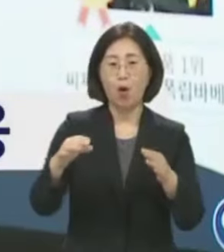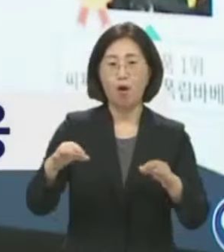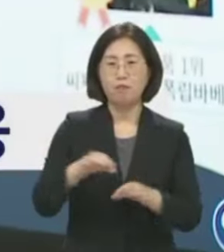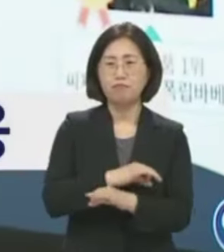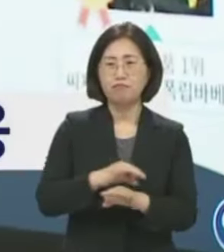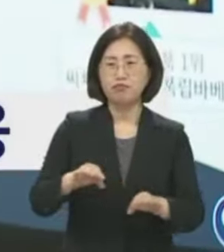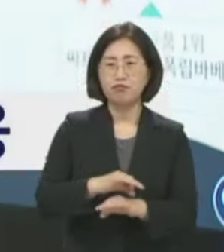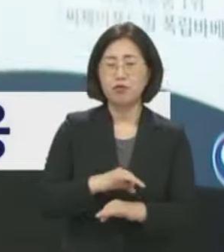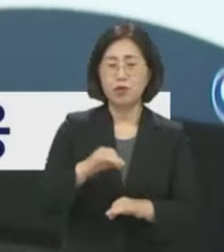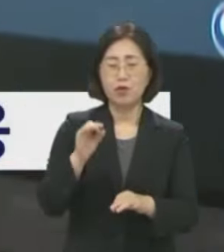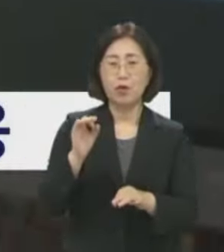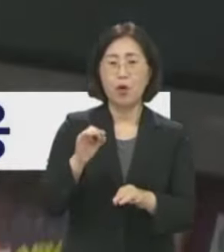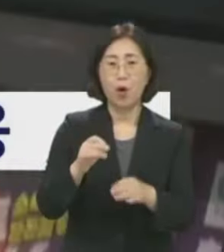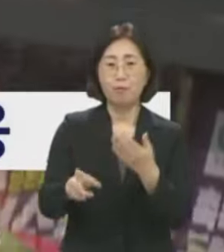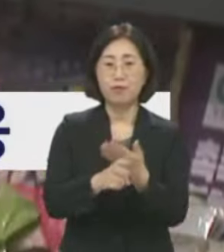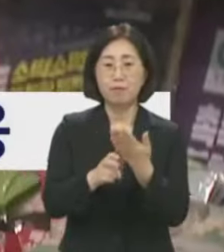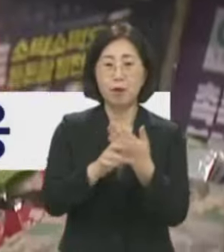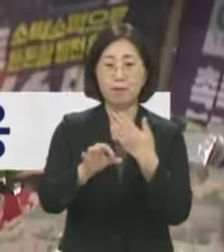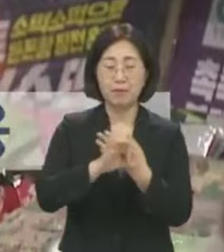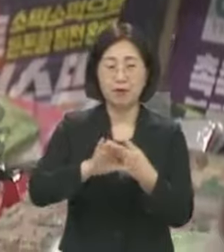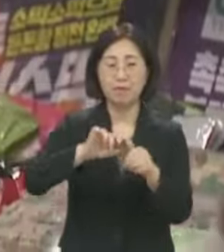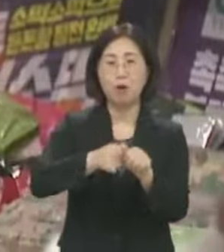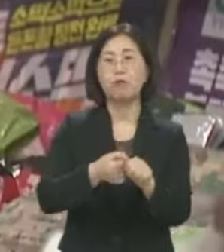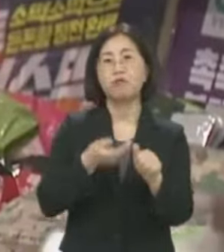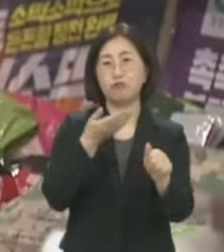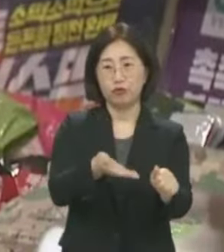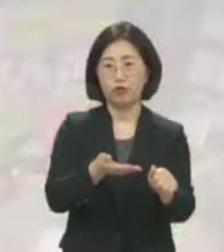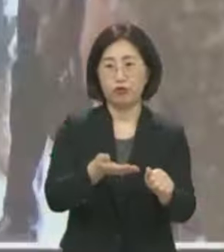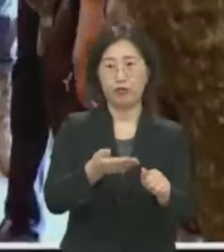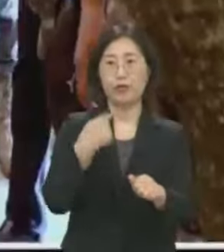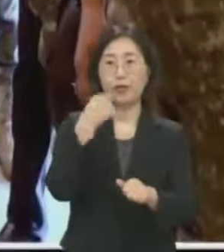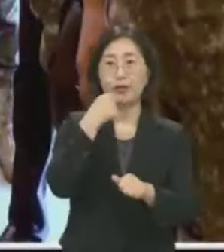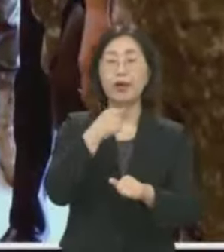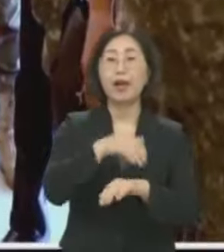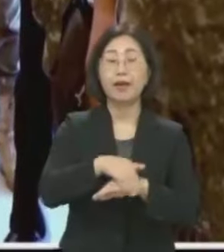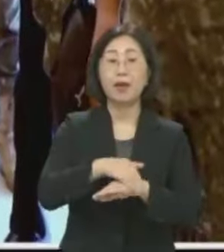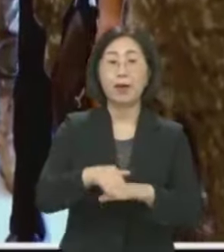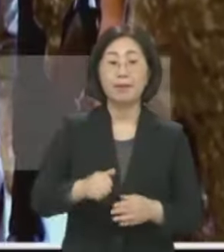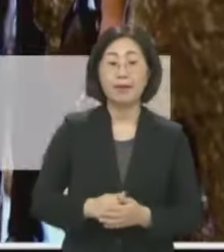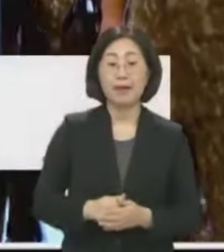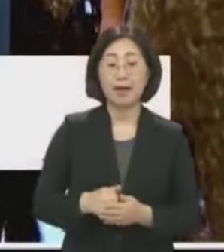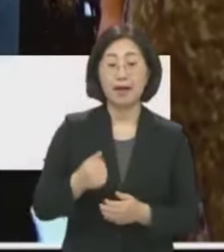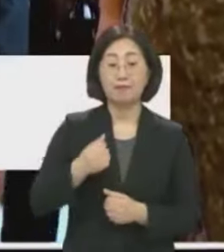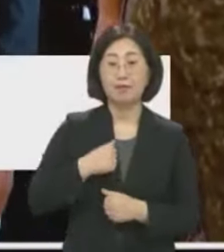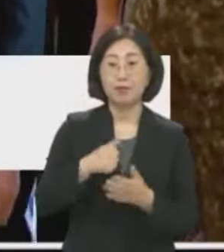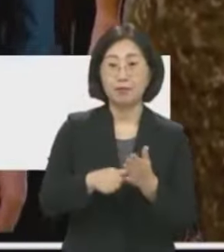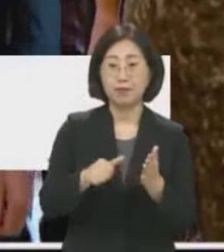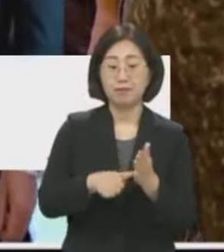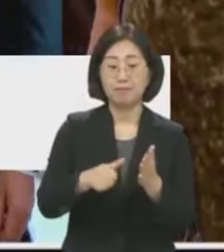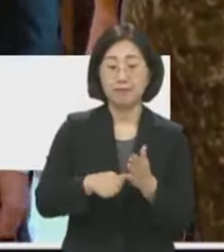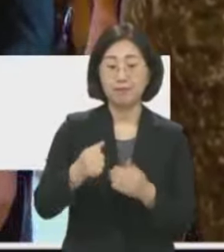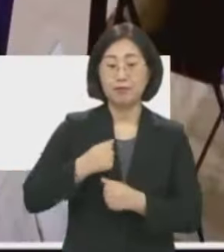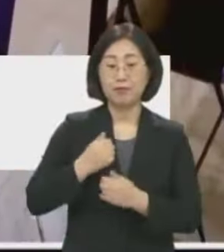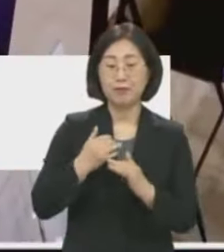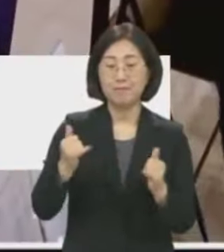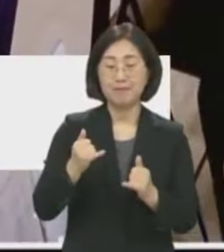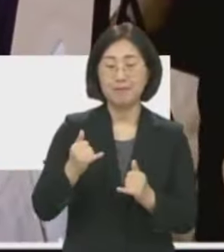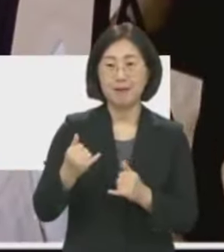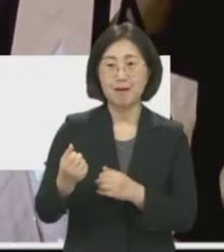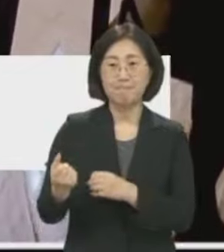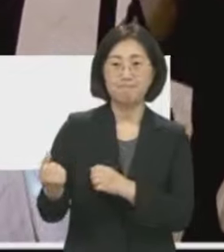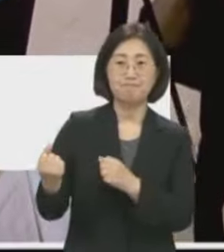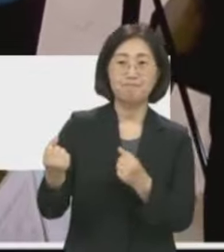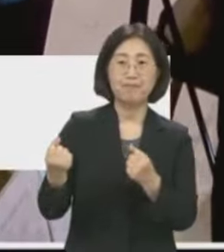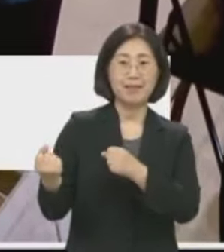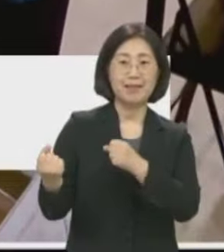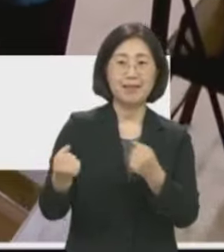부과하는 등 품질 관리에 엄격히 대응한다는 방침입니다. 군수품은 장병 사기와 군 전투력 향상에